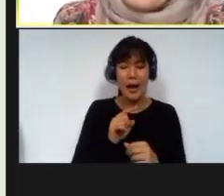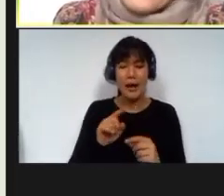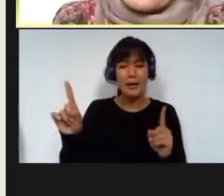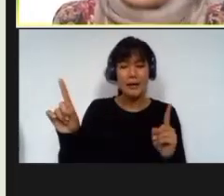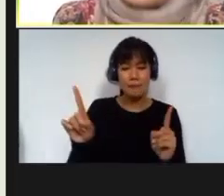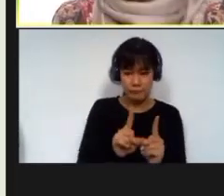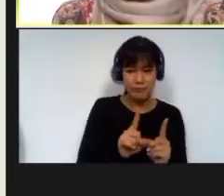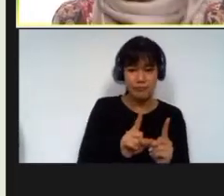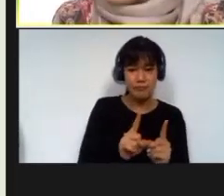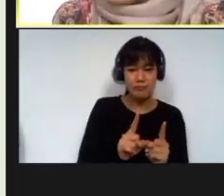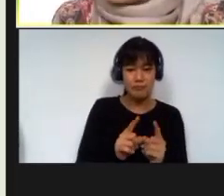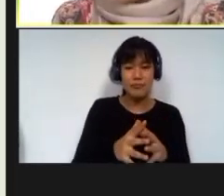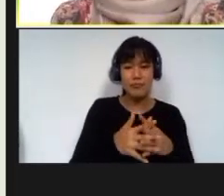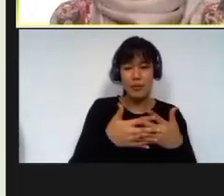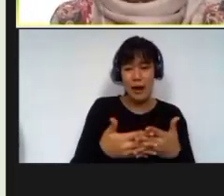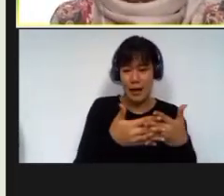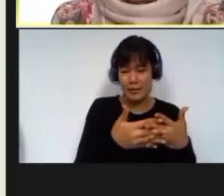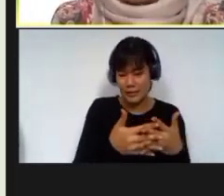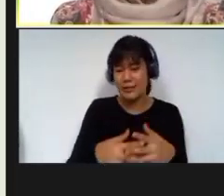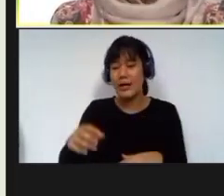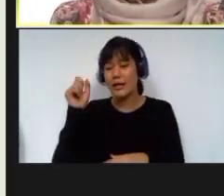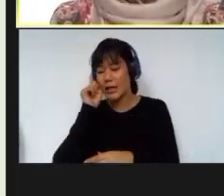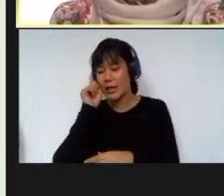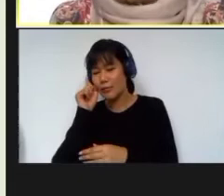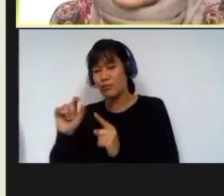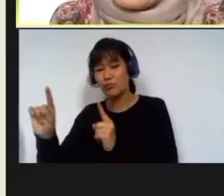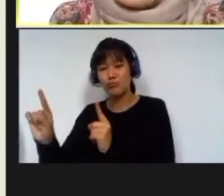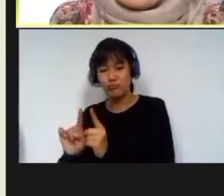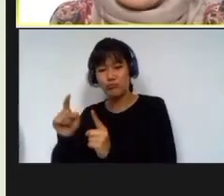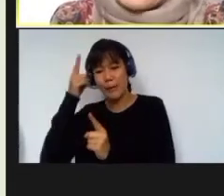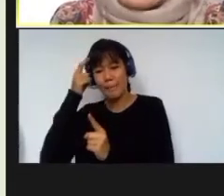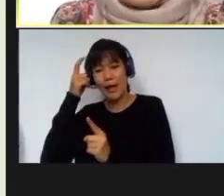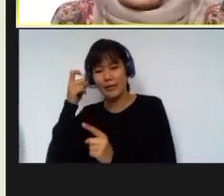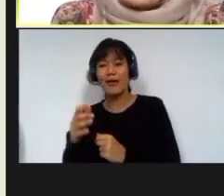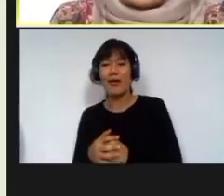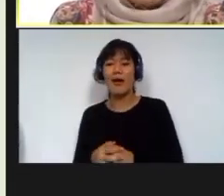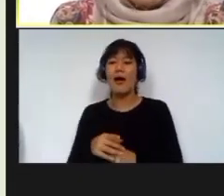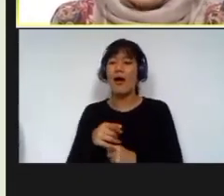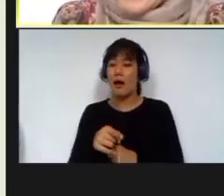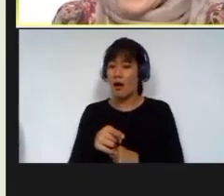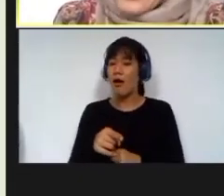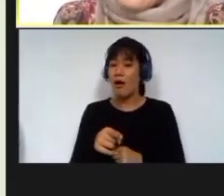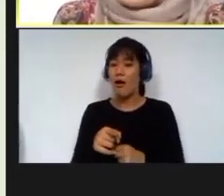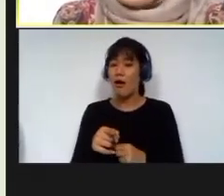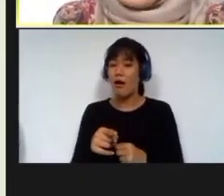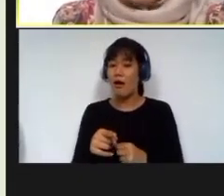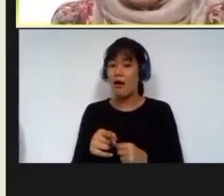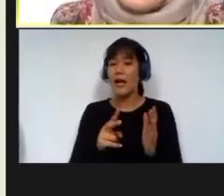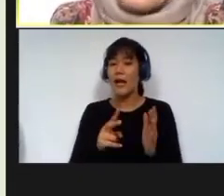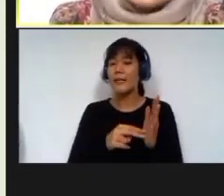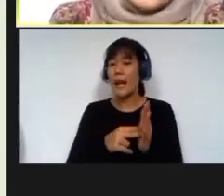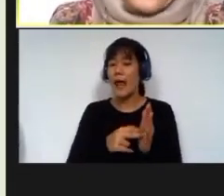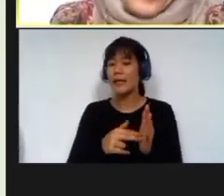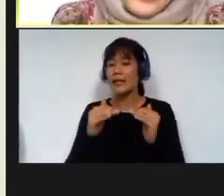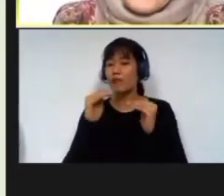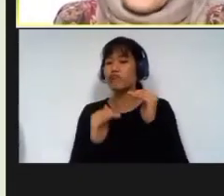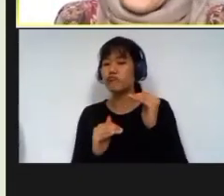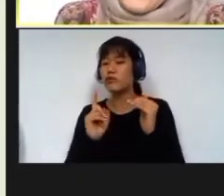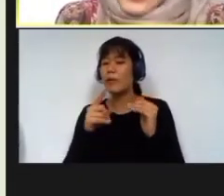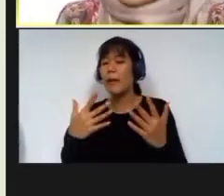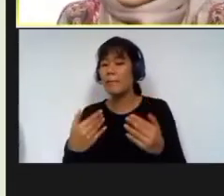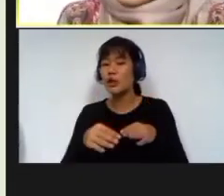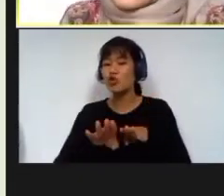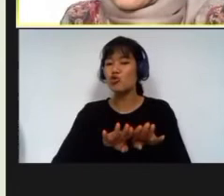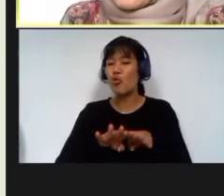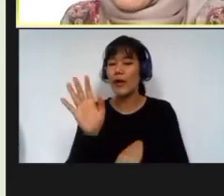menemani mengaji, ibu menemani belajar, misalnya begitu. Itu ternyata mendapatkan poin yang lebih kecil karena dianggap tidak sesuai. Nah,